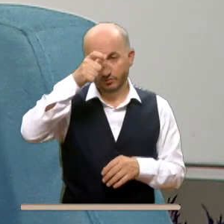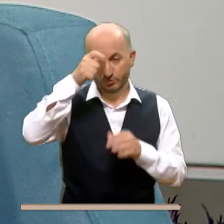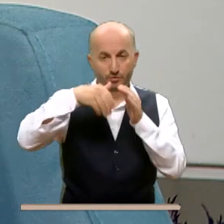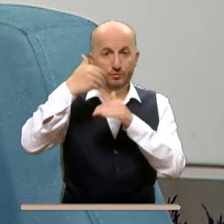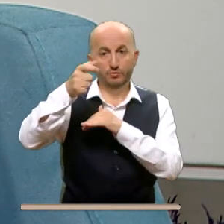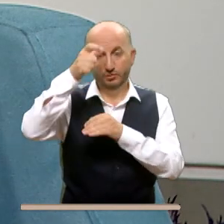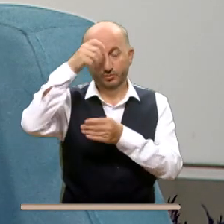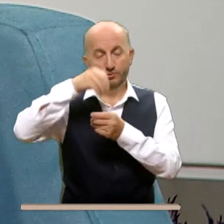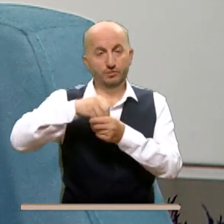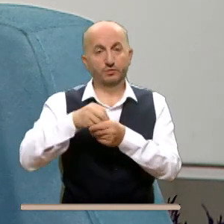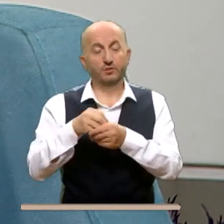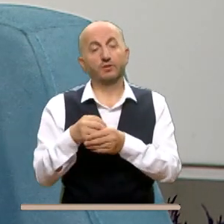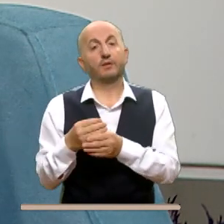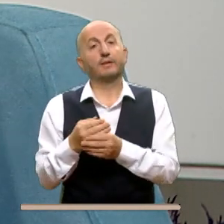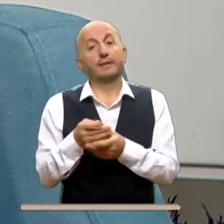programlarla desteklenirler.